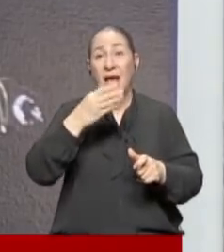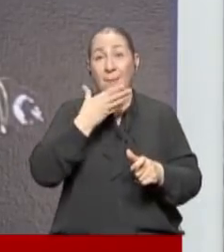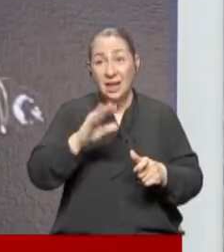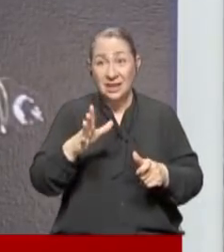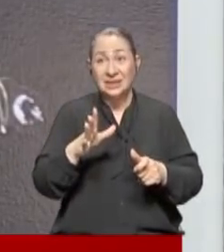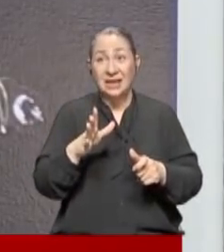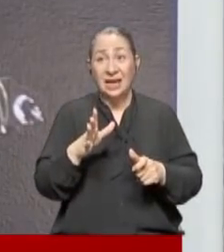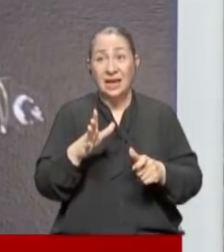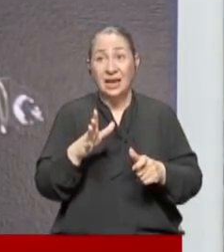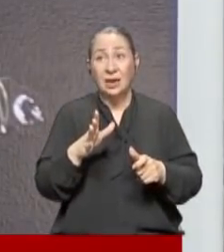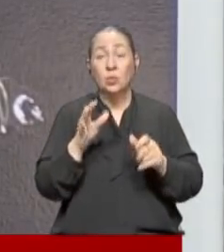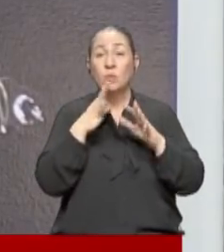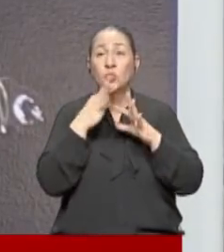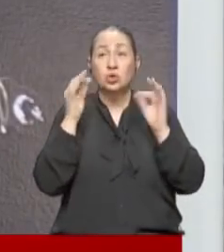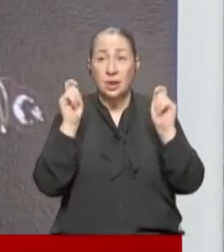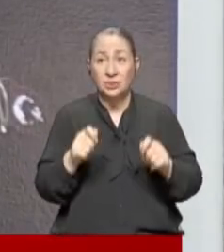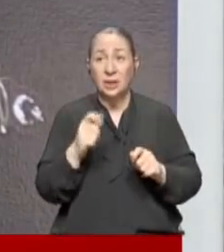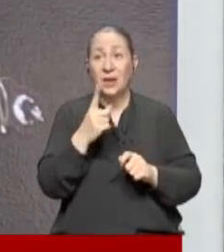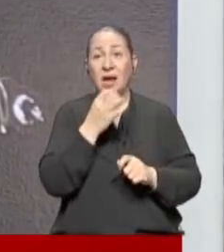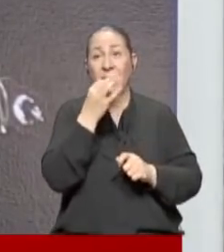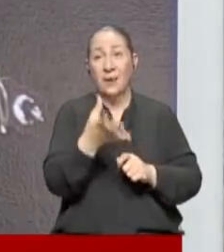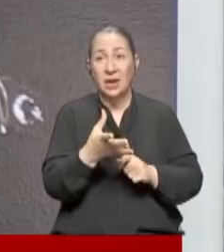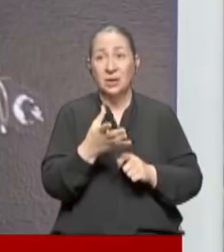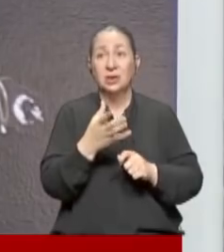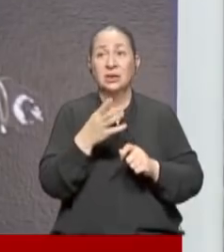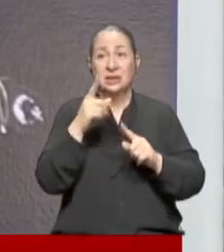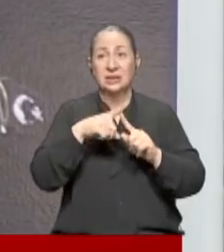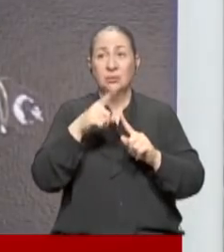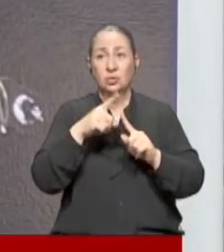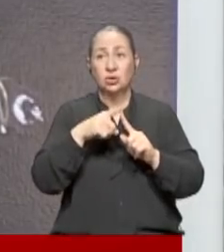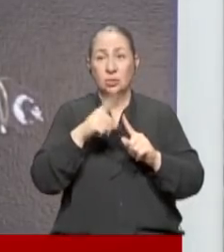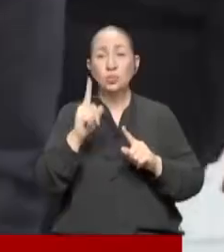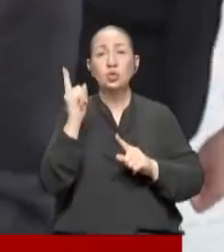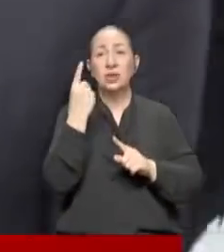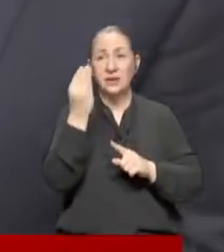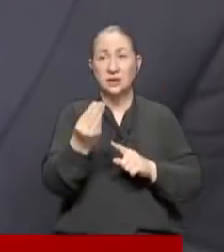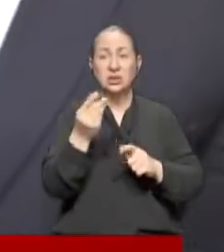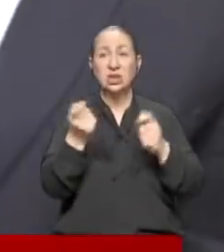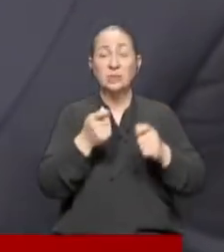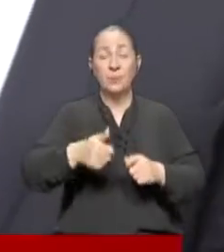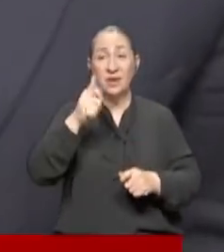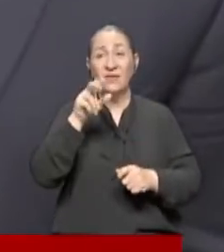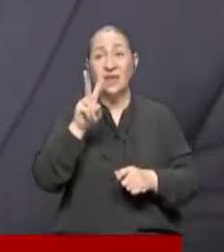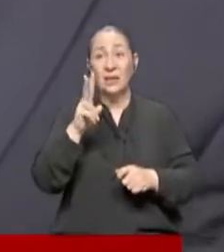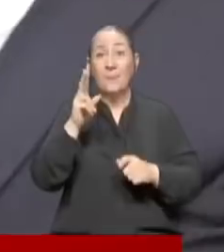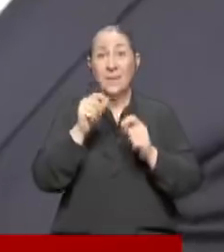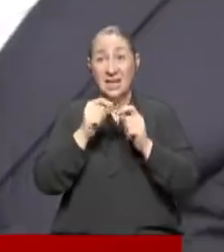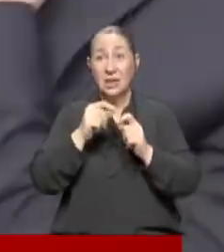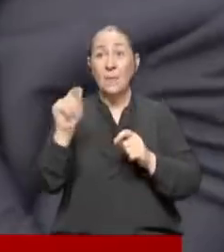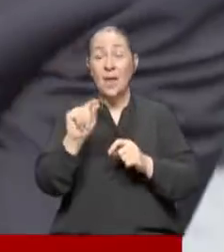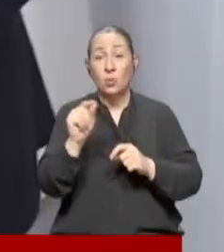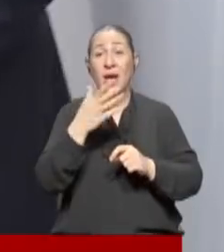de mutlu edecek bir haberle Temmuz'da bu müjdeyi vereceğiz. Çalışma Bakanı Vedat Bilgin